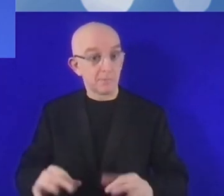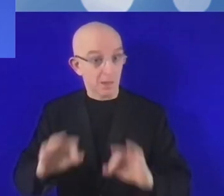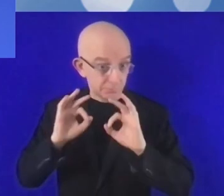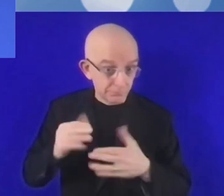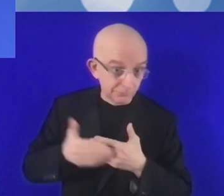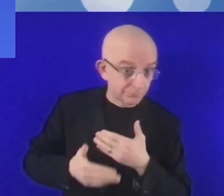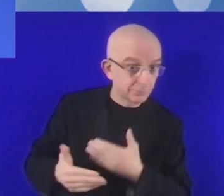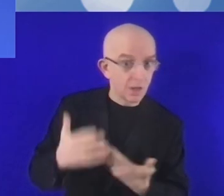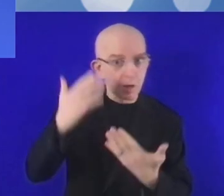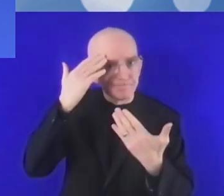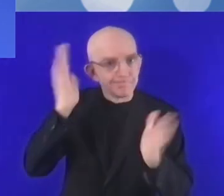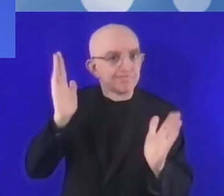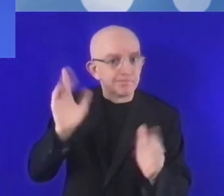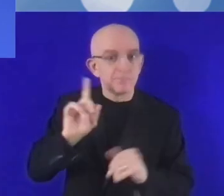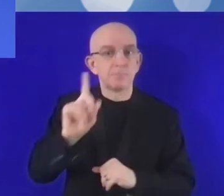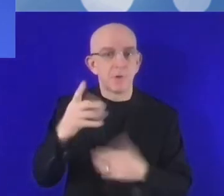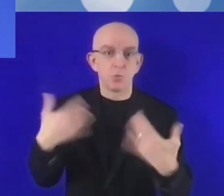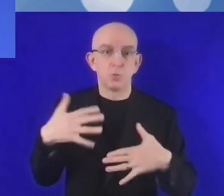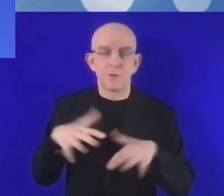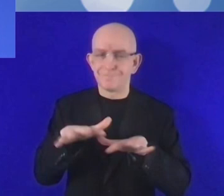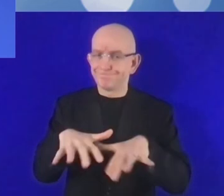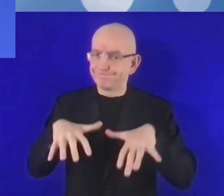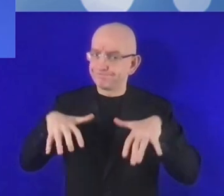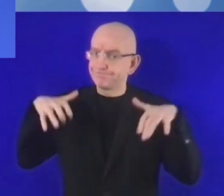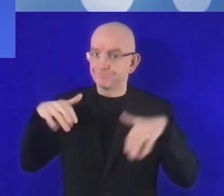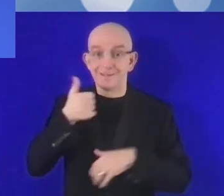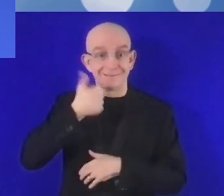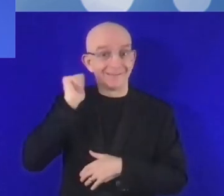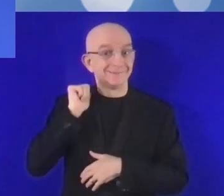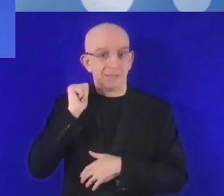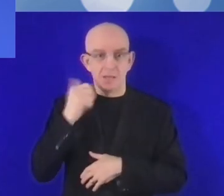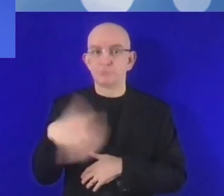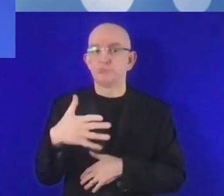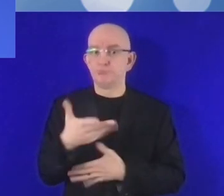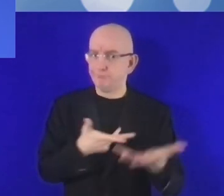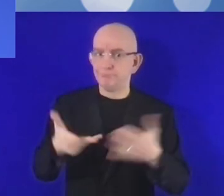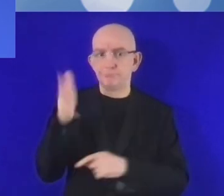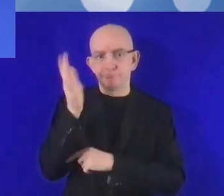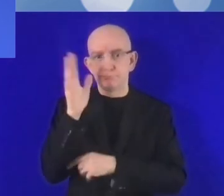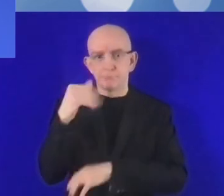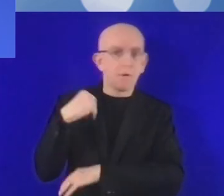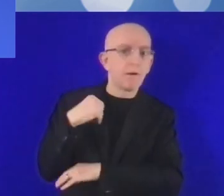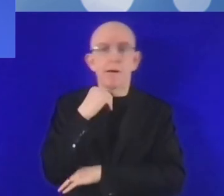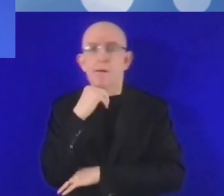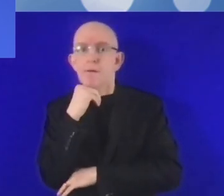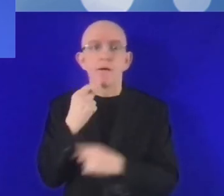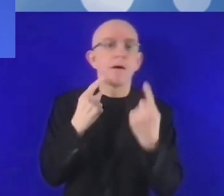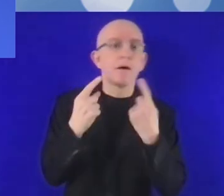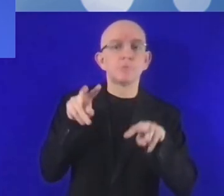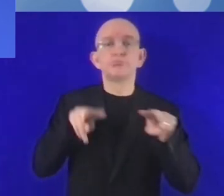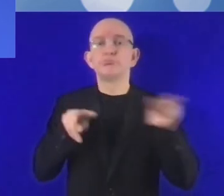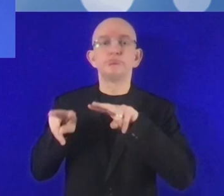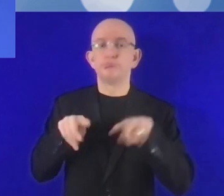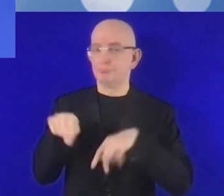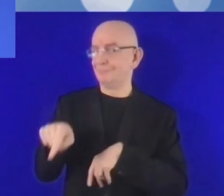в городе Катовице. Это был первый день и вечер. Мы резюмировали прекрасным